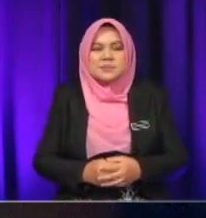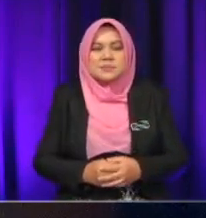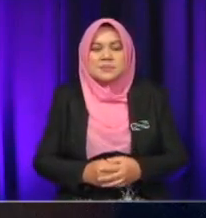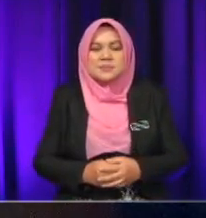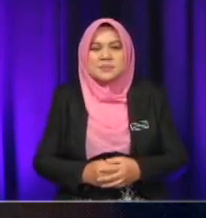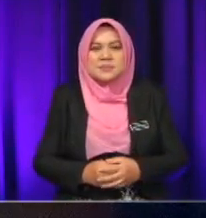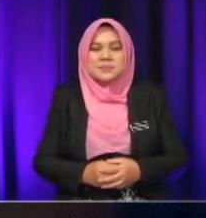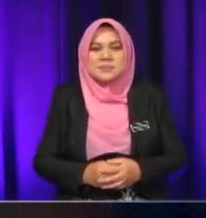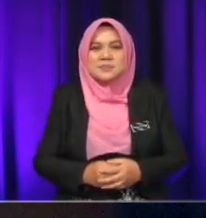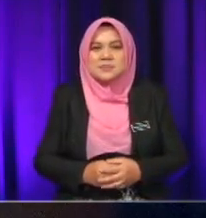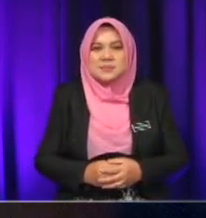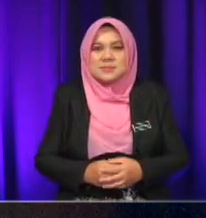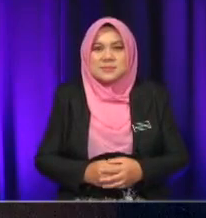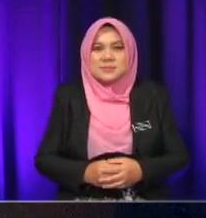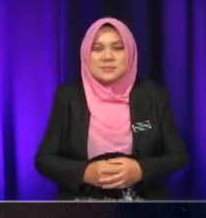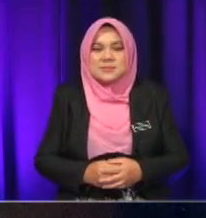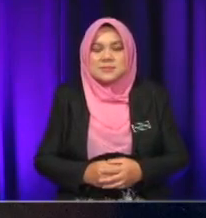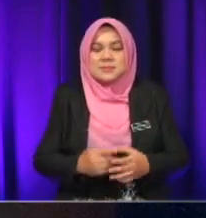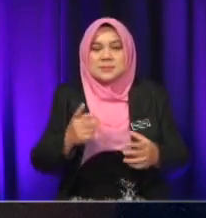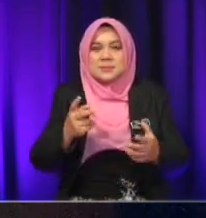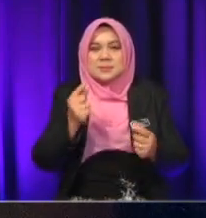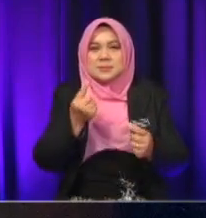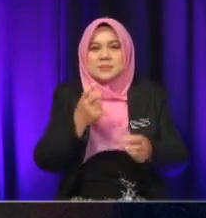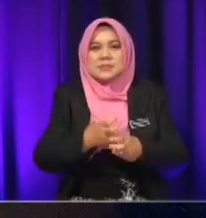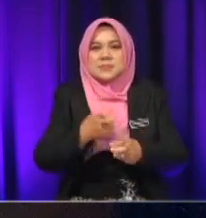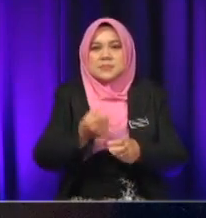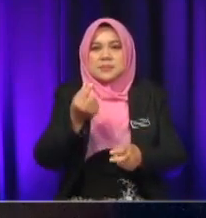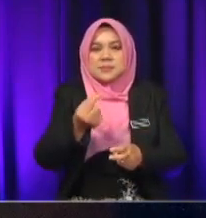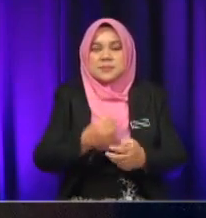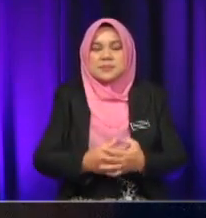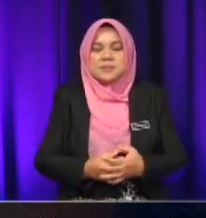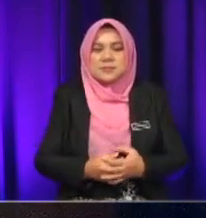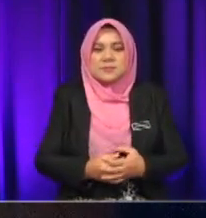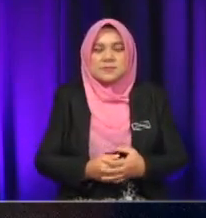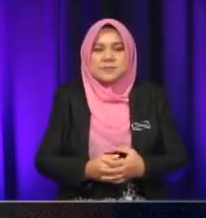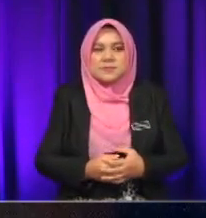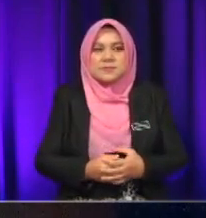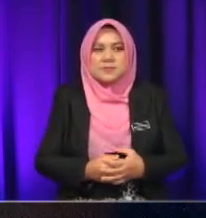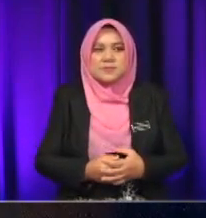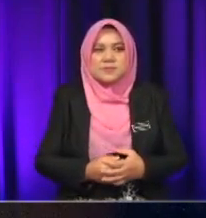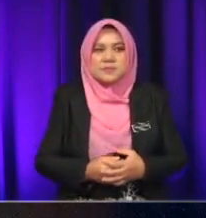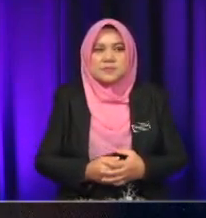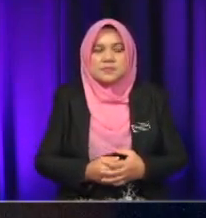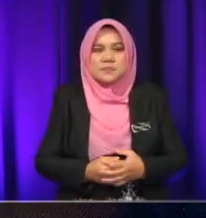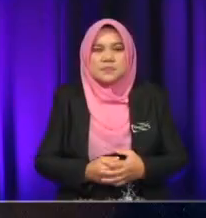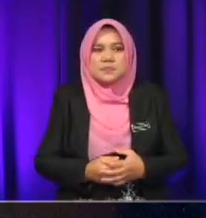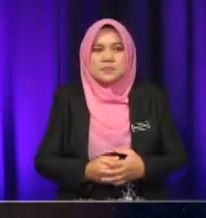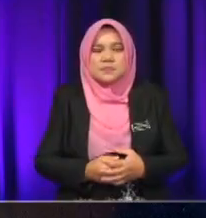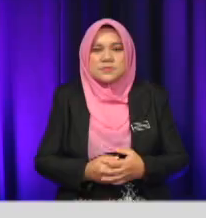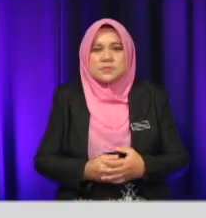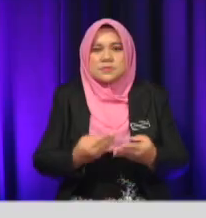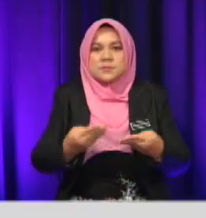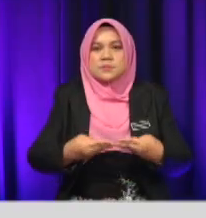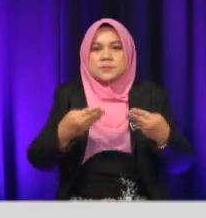ni lebih susah sikit. Okay. Tadi dah bagi yang senang-senang. Kali ni susah sedikit. Tak apa, boleh cikgu. Okey.